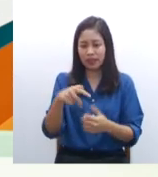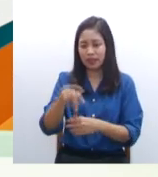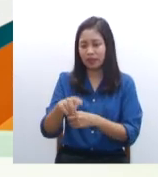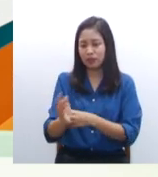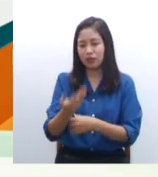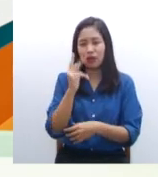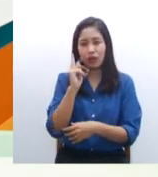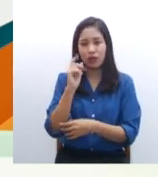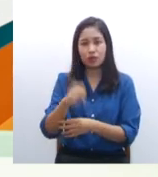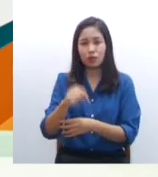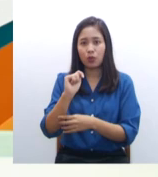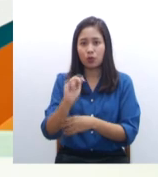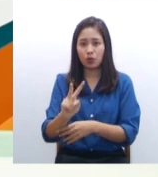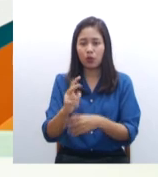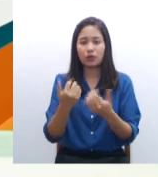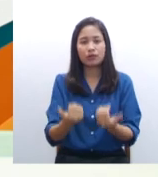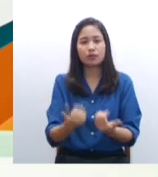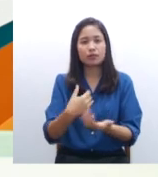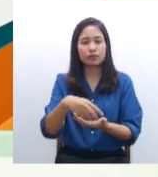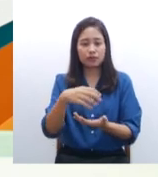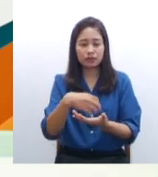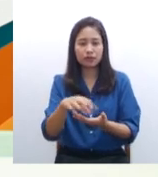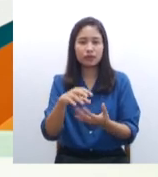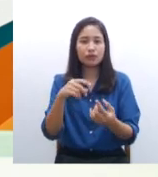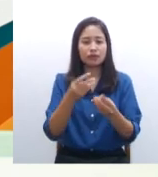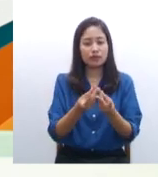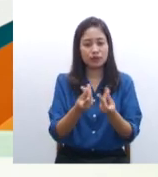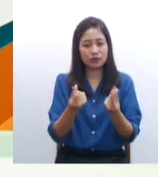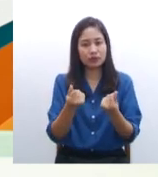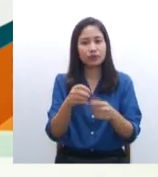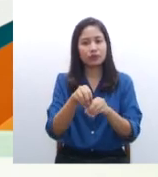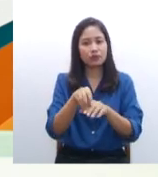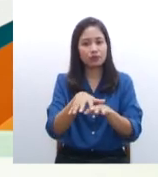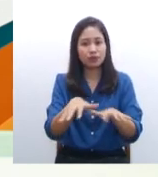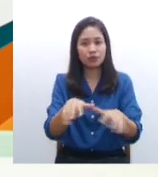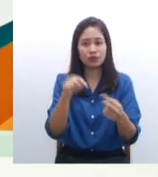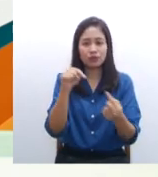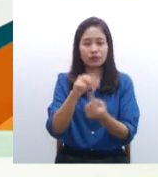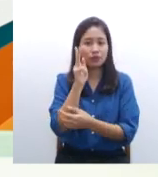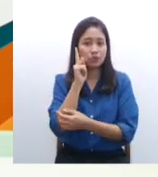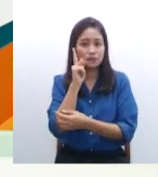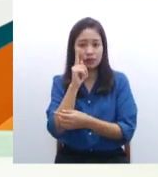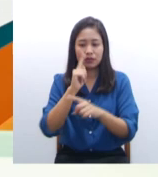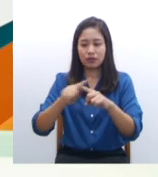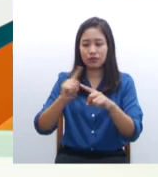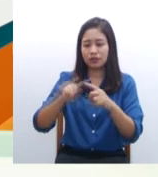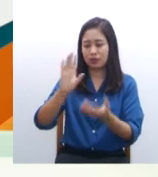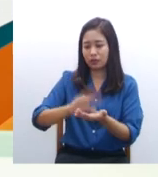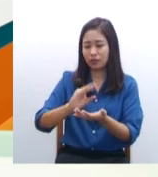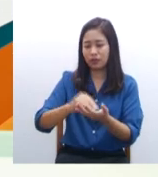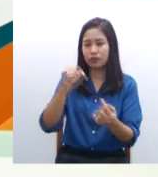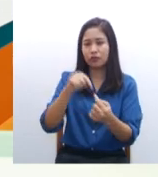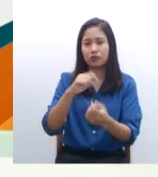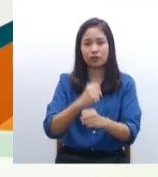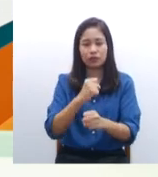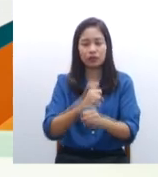ทจะดำเนินการในส่วนของการที่ชี้แจงรายละเอียดในส่วนของข่าวสารนะครับผลการดำเนินงานในรอบสัป